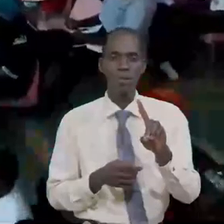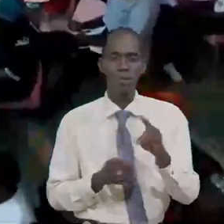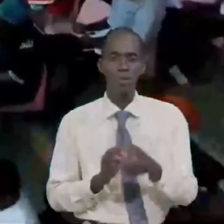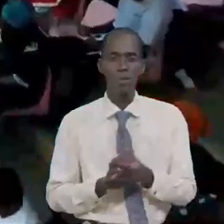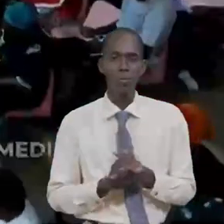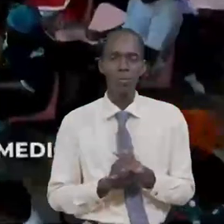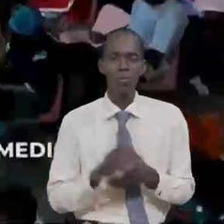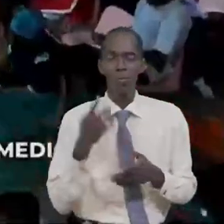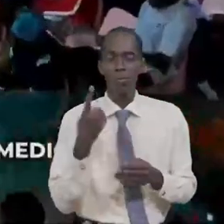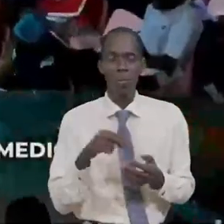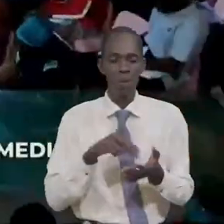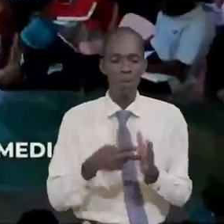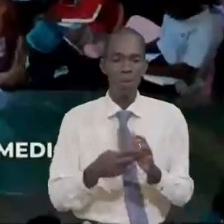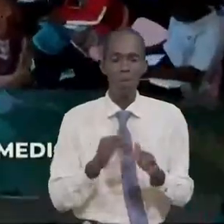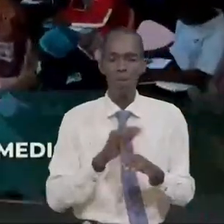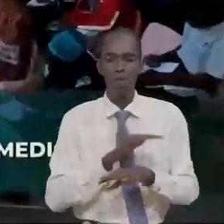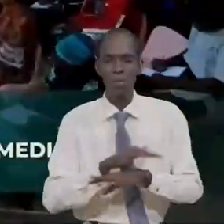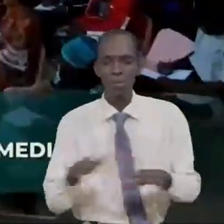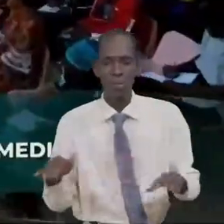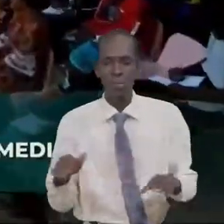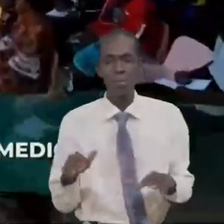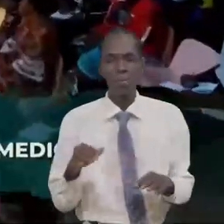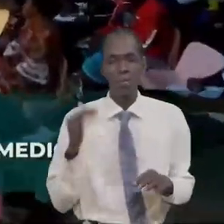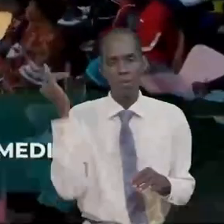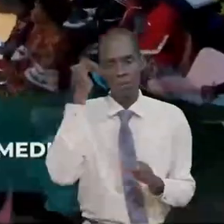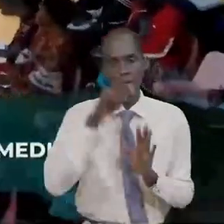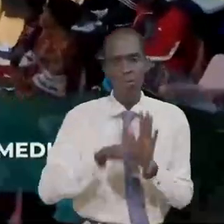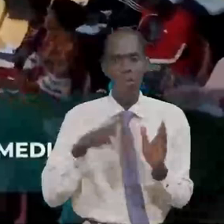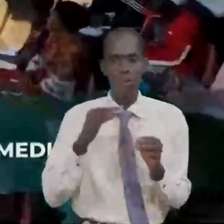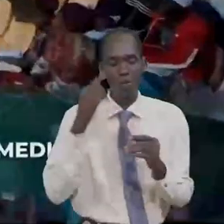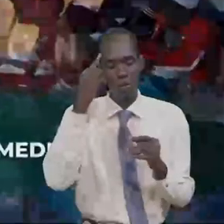la folie insensée des médiocres irréflés